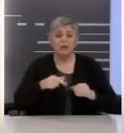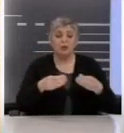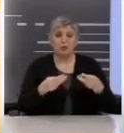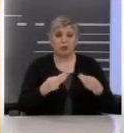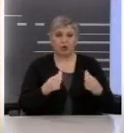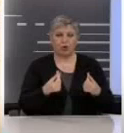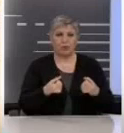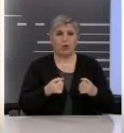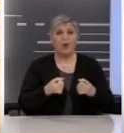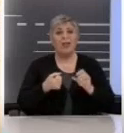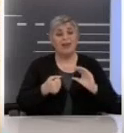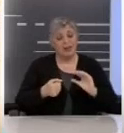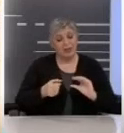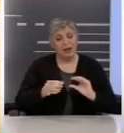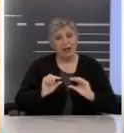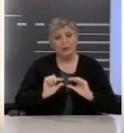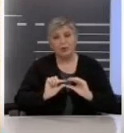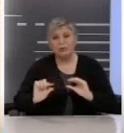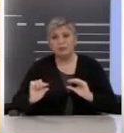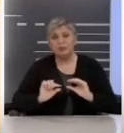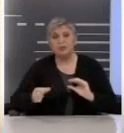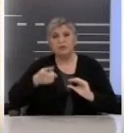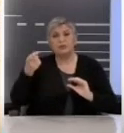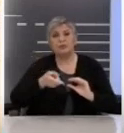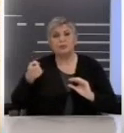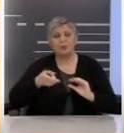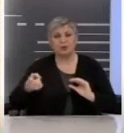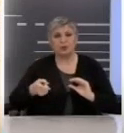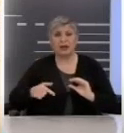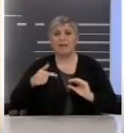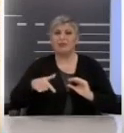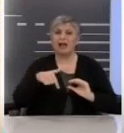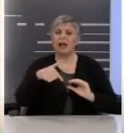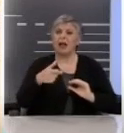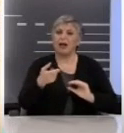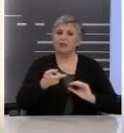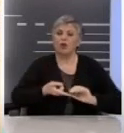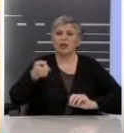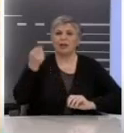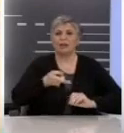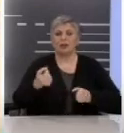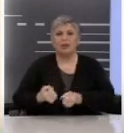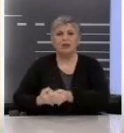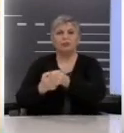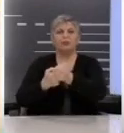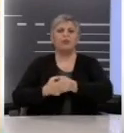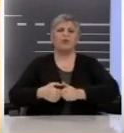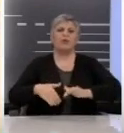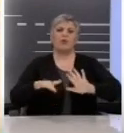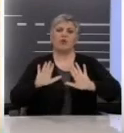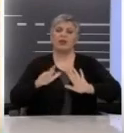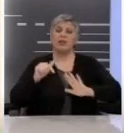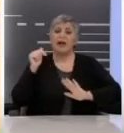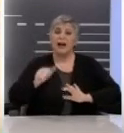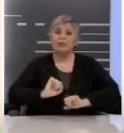επαναλαμβάνω δεν είναι η ναυαρχίδα, αλλά είναι ένα χρήσιμο εργαλείο στήριξης των ευάλωτων νοικοκυριών, ο δείκτης σχετικής